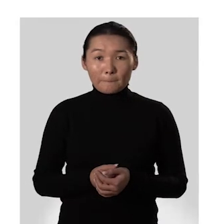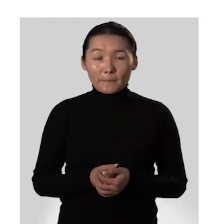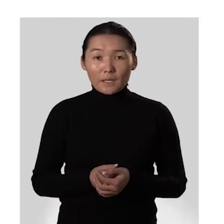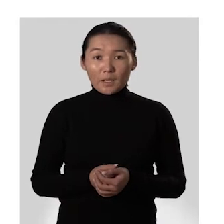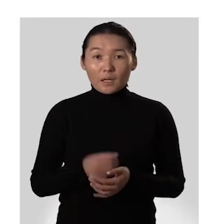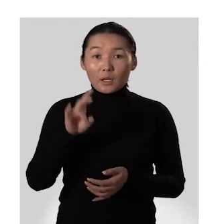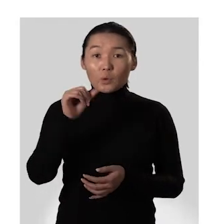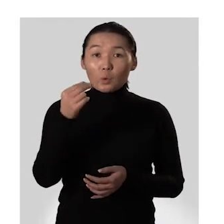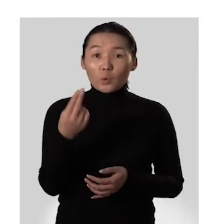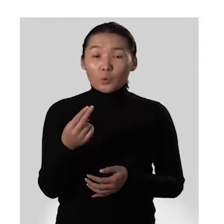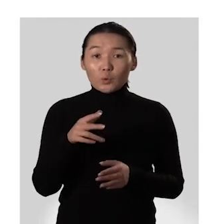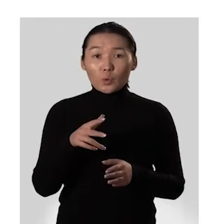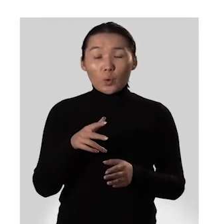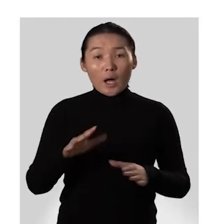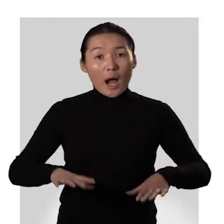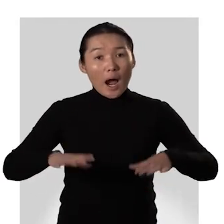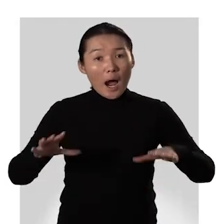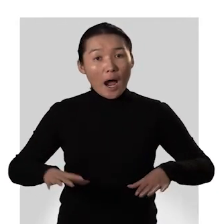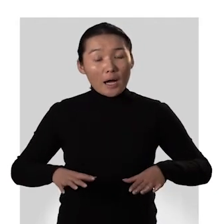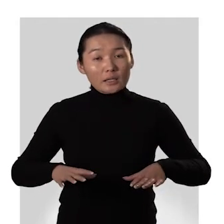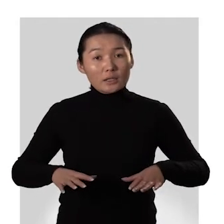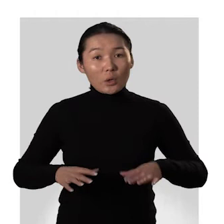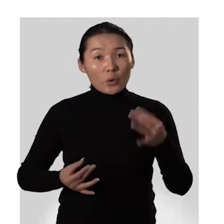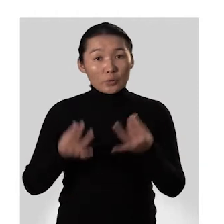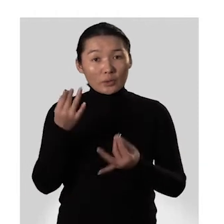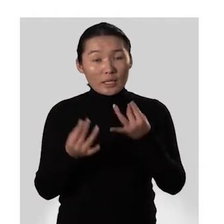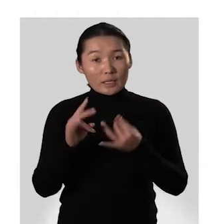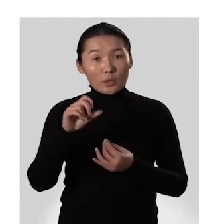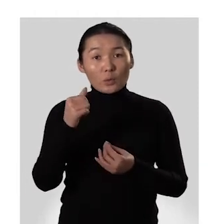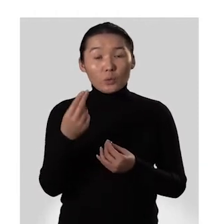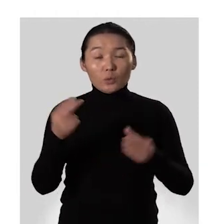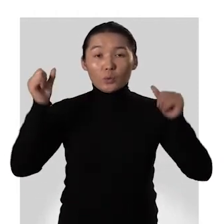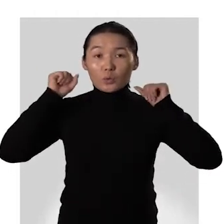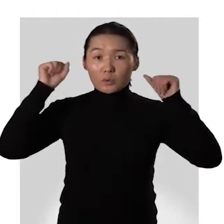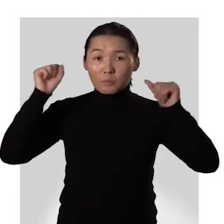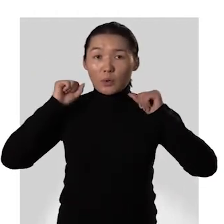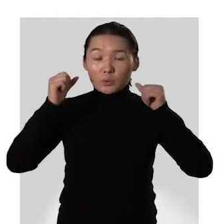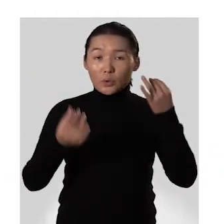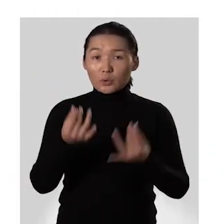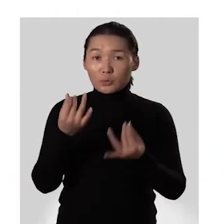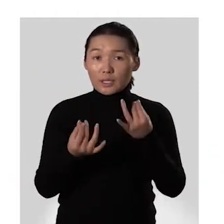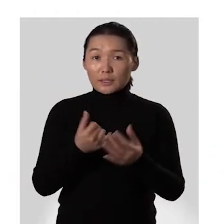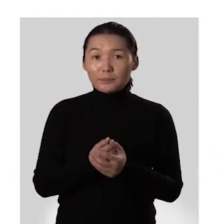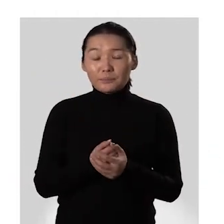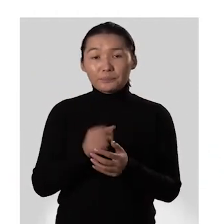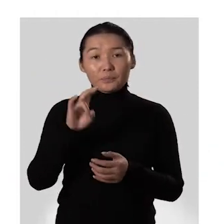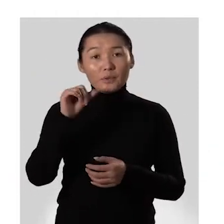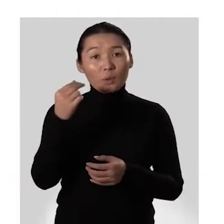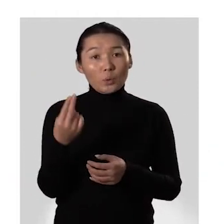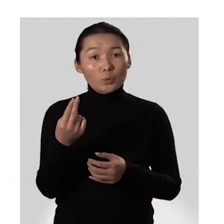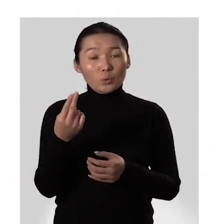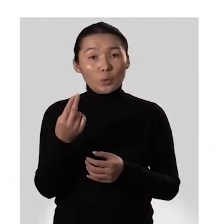Улуттук ат оюндары негизги улуттук спорт оюндары. Келгиле, улуттук ат оюндарын